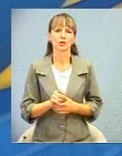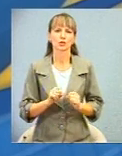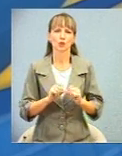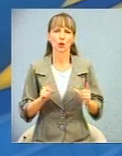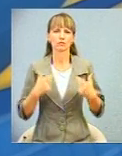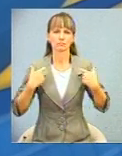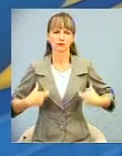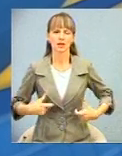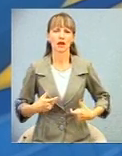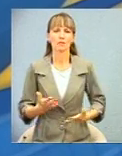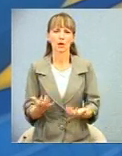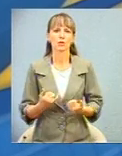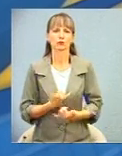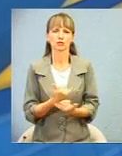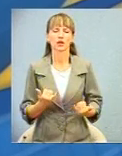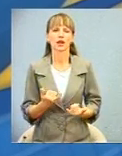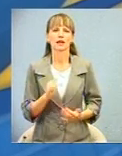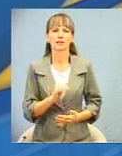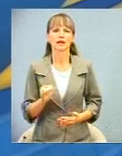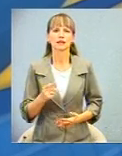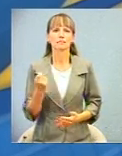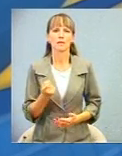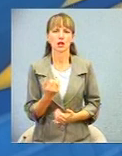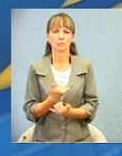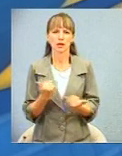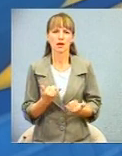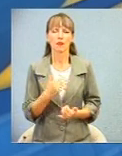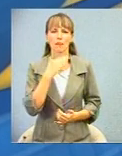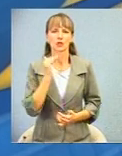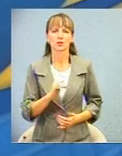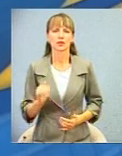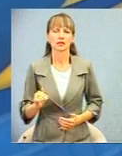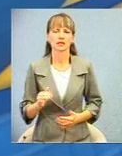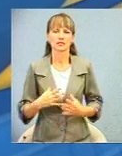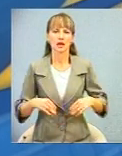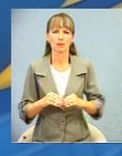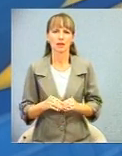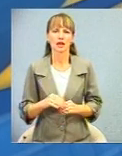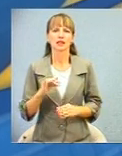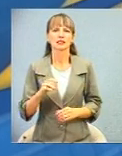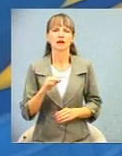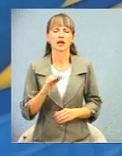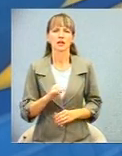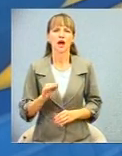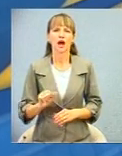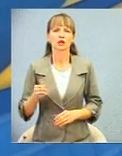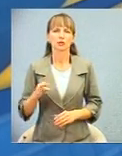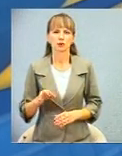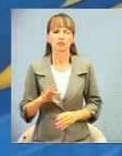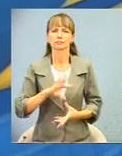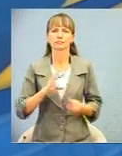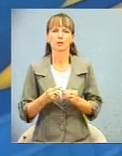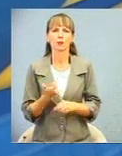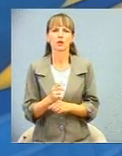отримала малеча із малозабезпечених та багатодітних сімей, родин загиблих в АТО та переселенців. Загалом таких в області понад 700.